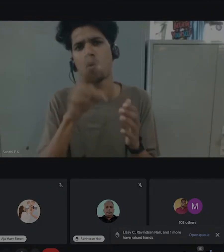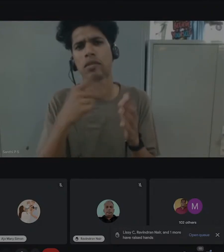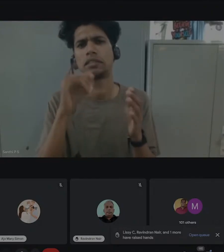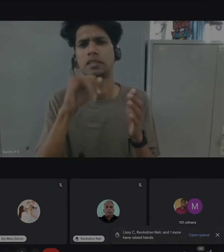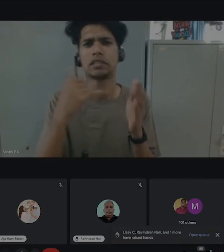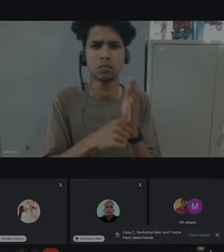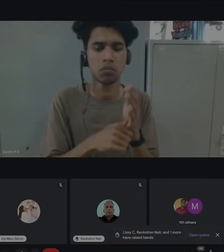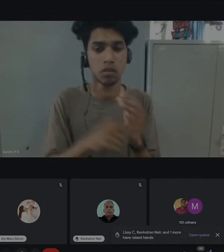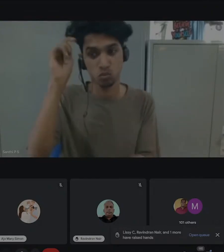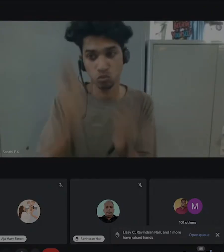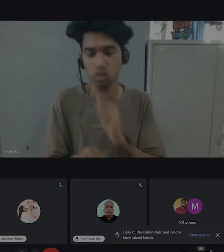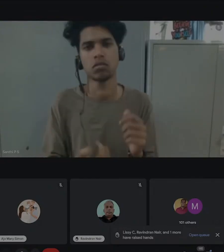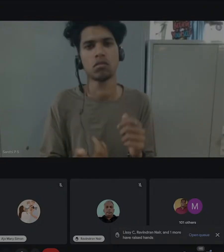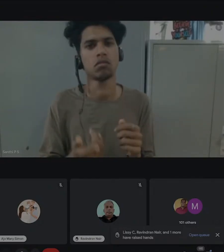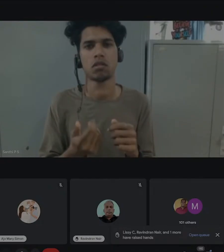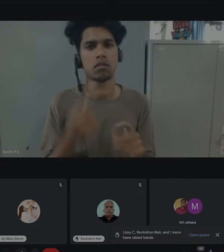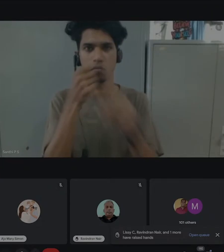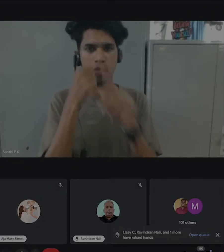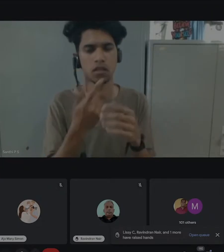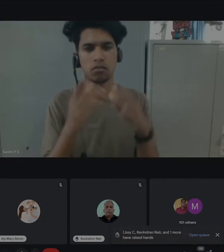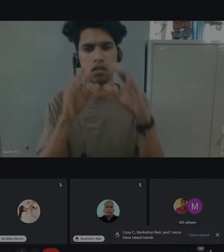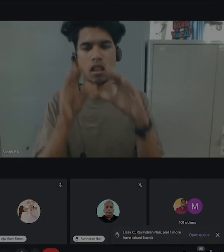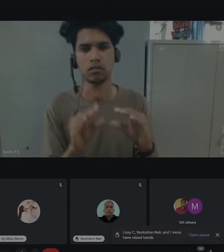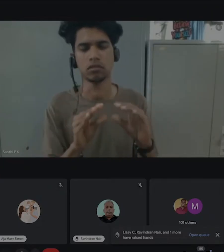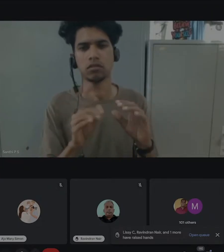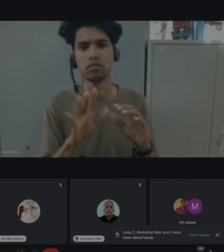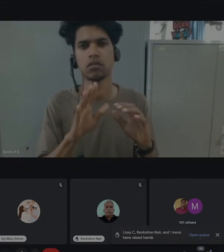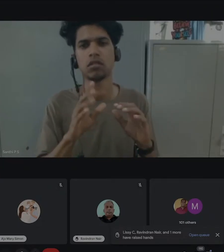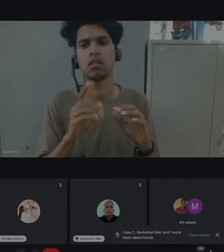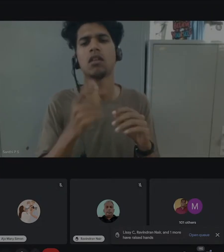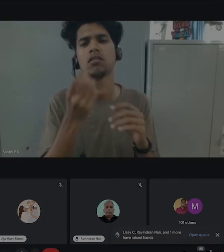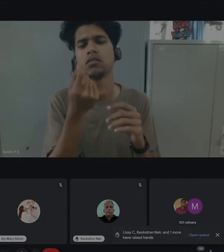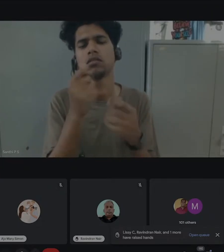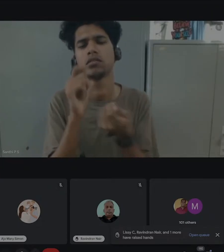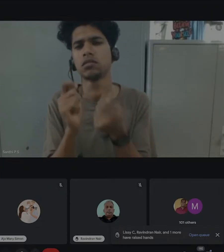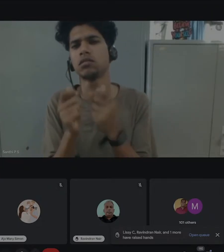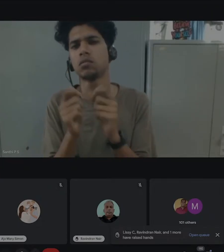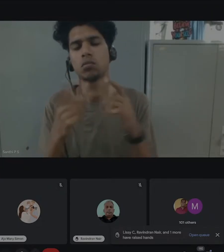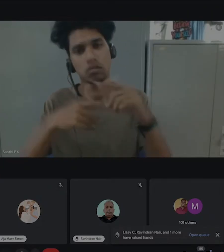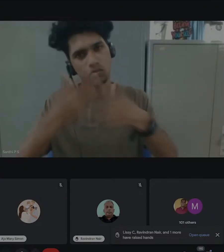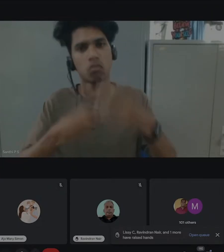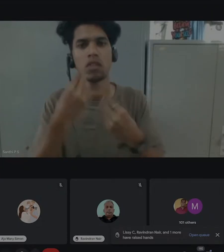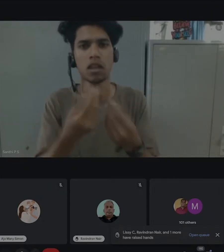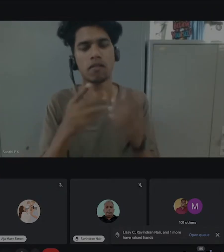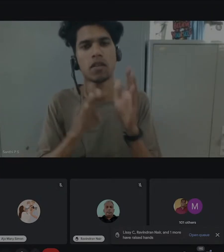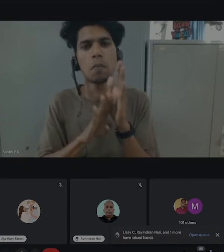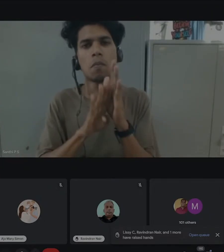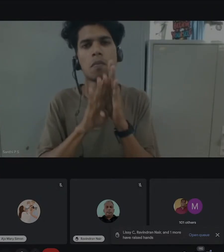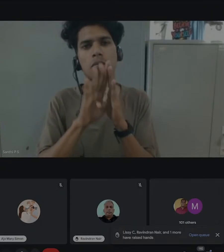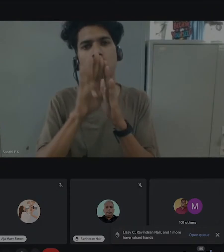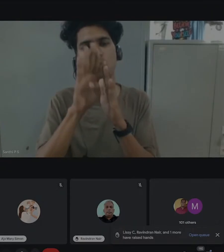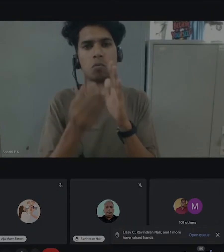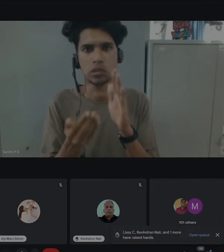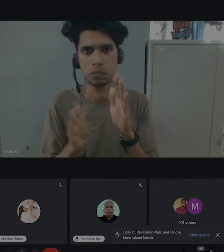ചെറിയ വ്യത്യാസങ്ങൾ വരുന്നുണ്ടെന്ന് പറയുന്നുണ്ട്. അതുപോലെ ഒന്ന് ക്ഷമയോടുകൂടി ചെയ്യുക. തെറാപ്പി ചെയ്തത് മാത്രമല്ല, തെറാപ്പിസ്റ്റ് പറയുന്നത് വീട്ടിൽ